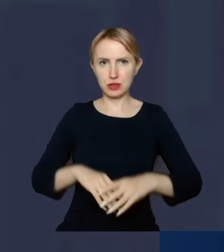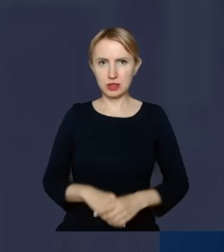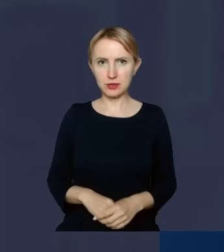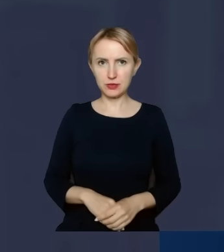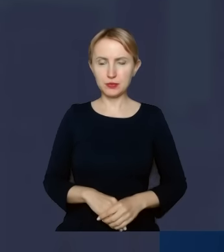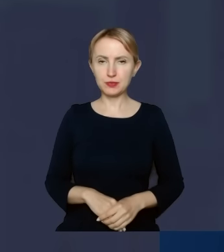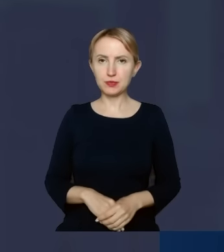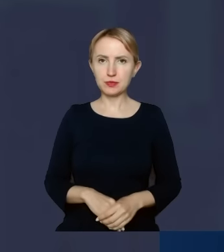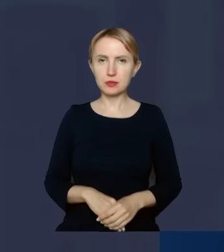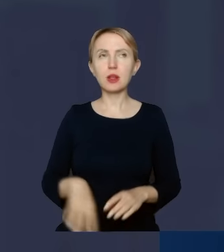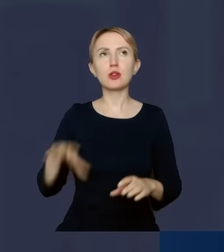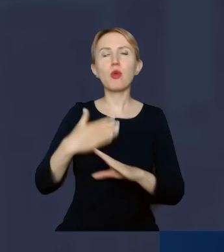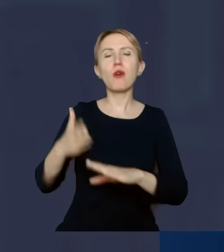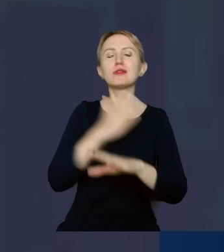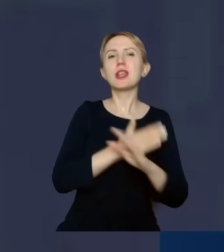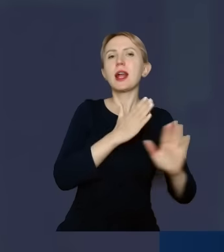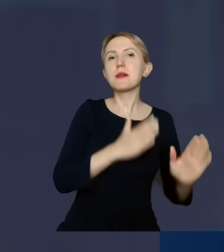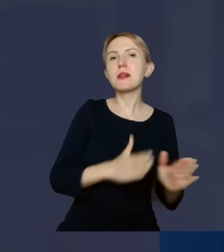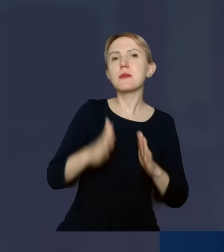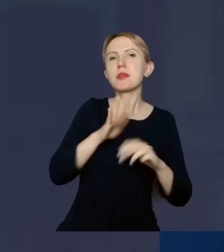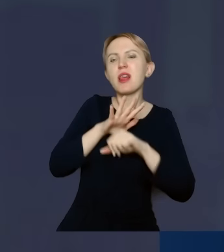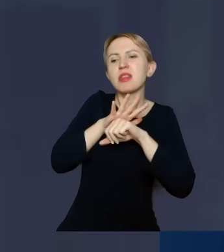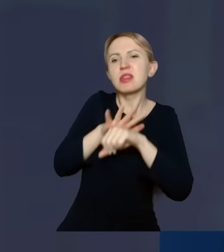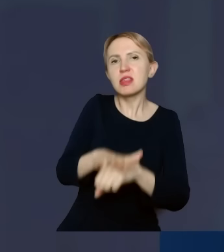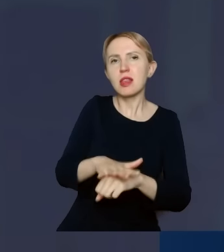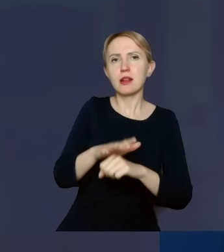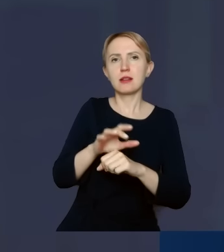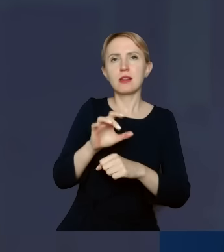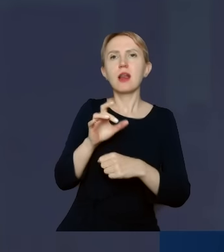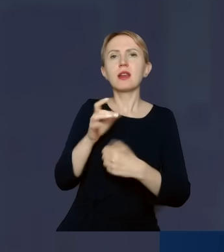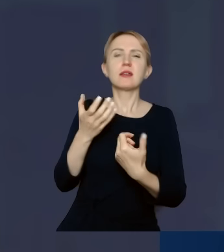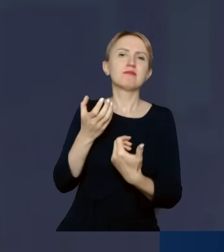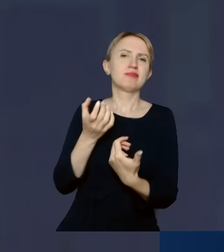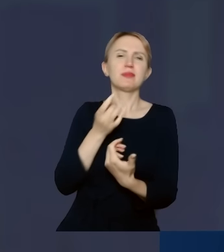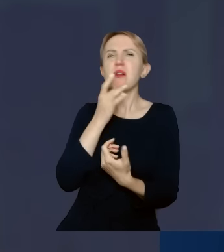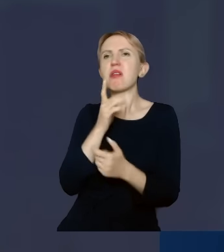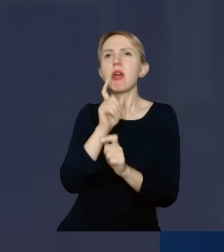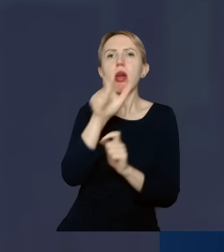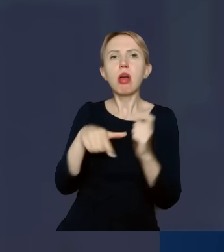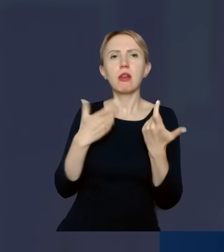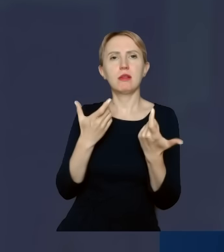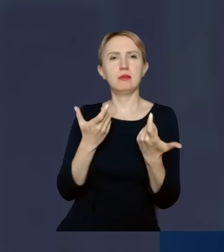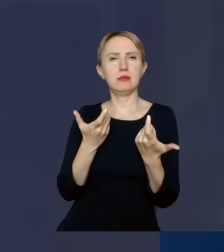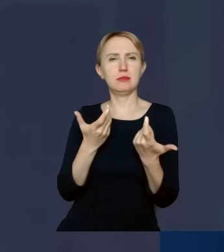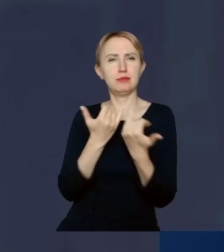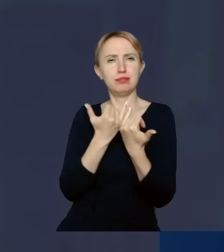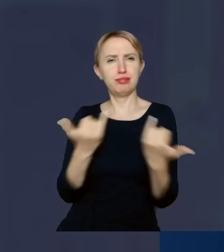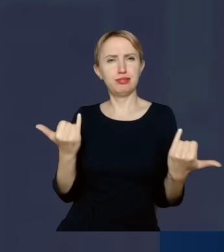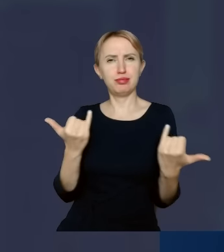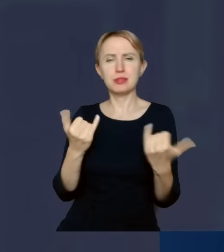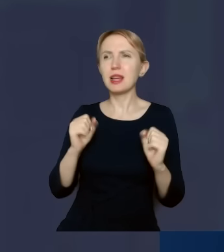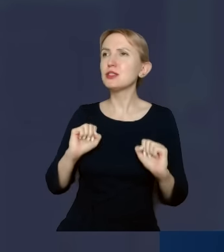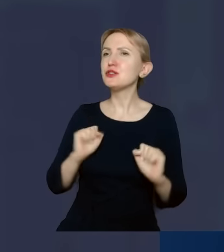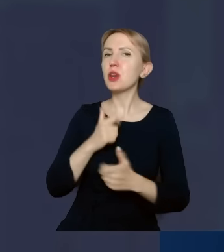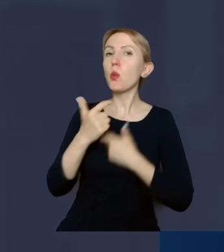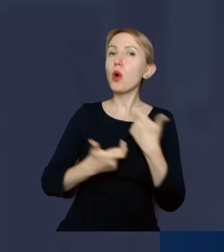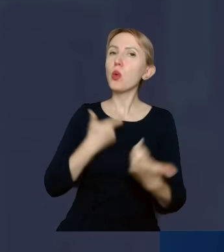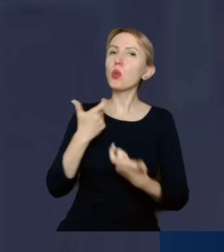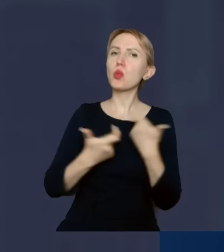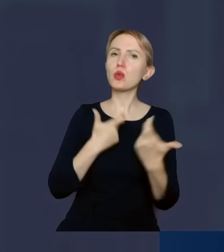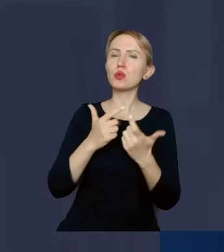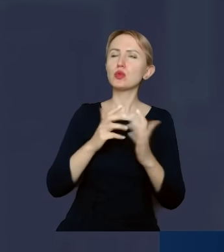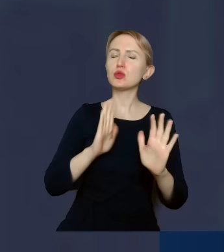takie przygotowanie, takie deprecjonowanie, to pomawianie, jakby prowadzenie pewnej działalności, pewnej takiej